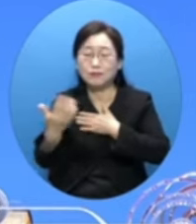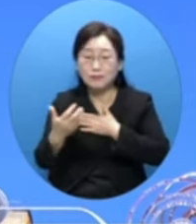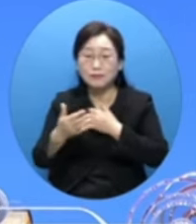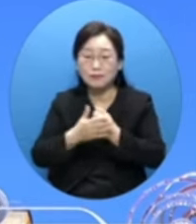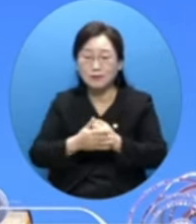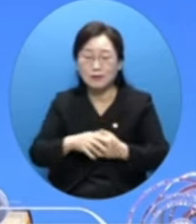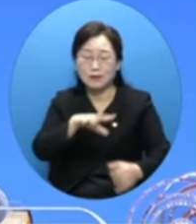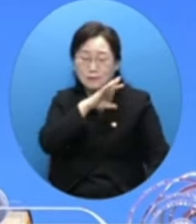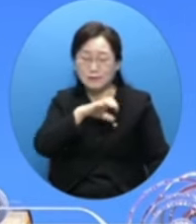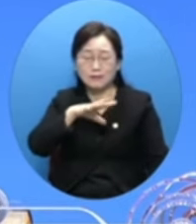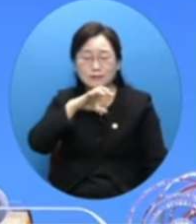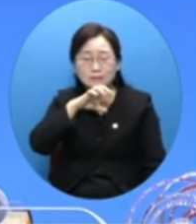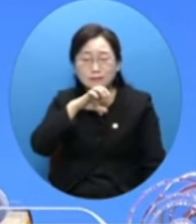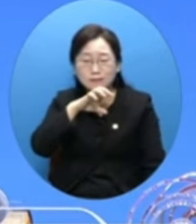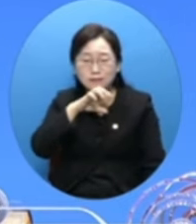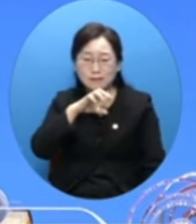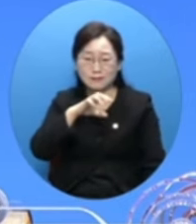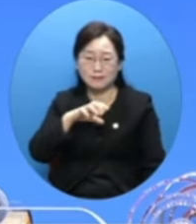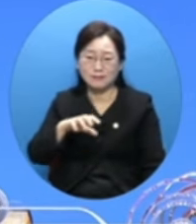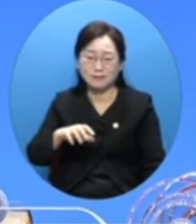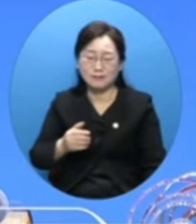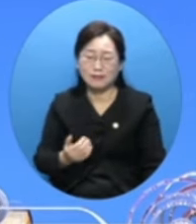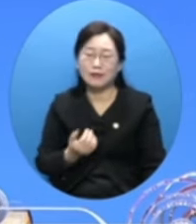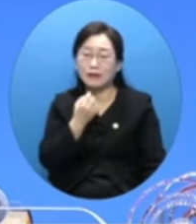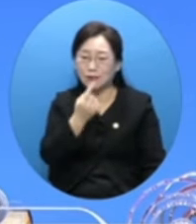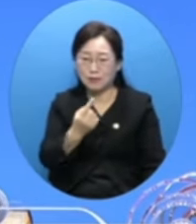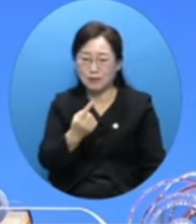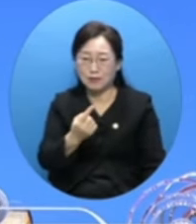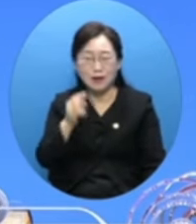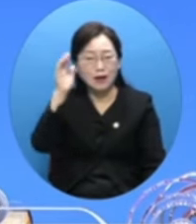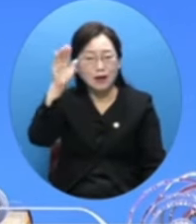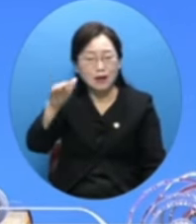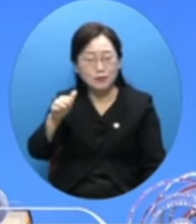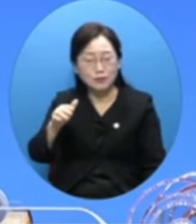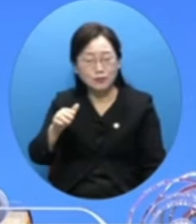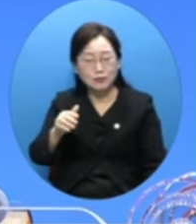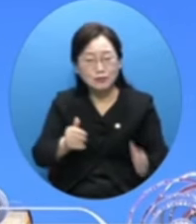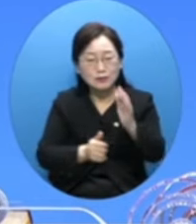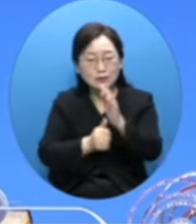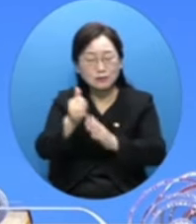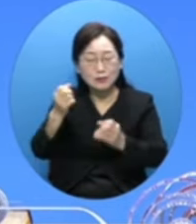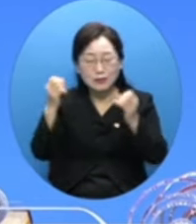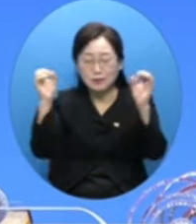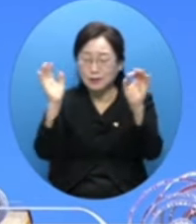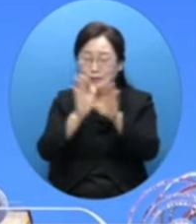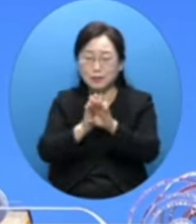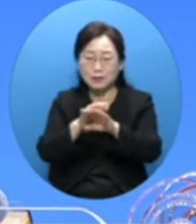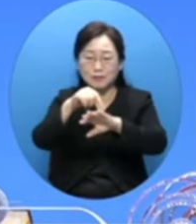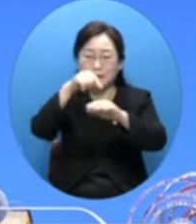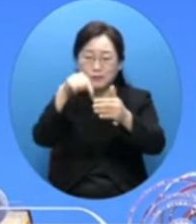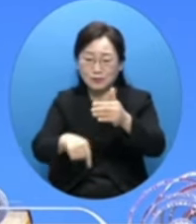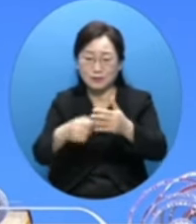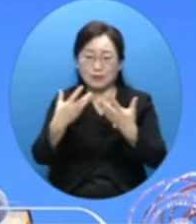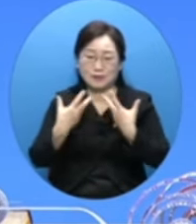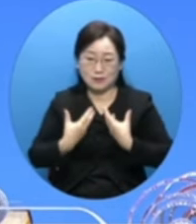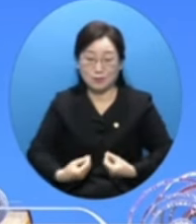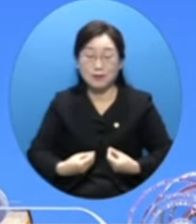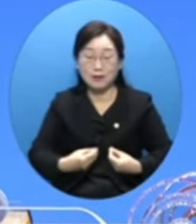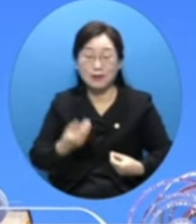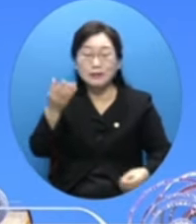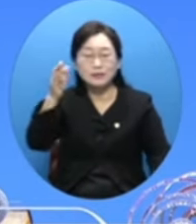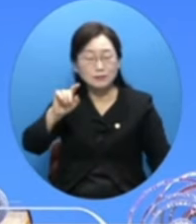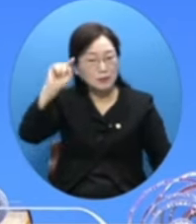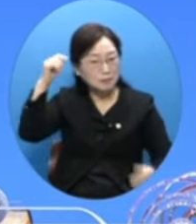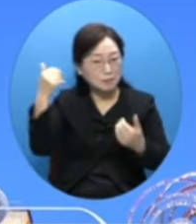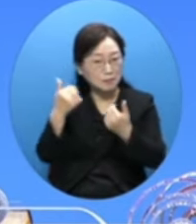원망불평이 나올 수 있고 또 미래에 대한 꿈과 희망이 다 사라져서 마음의 깊은 절망에 서서 밖에 없지만 반대로